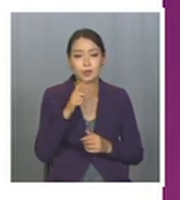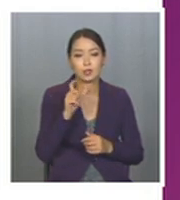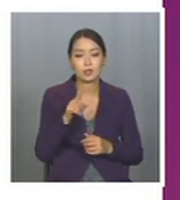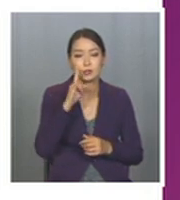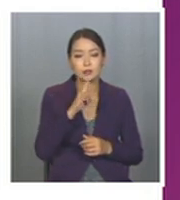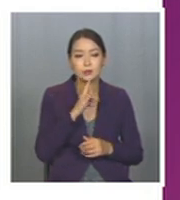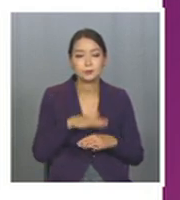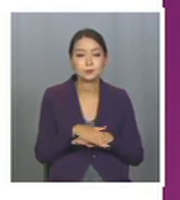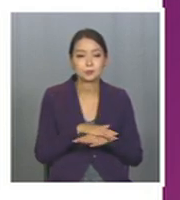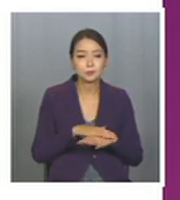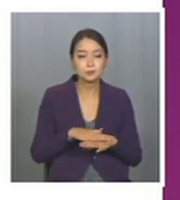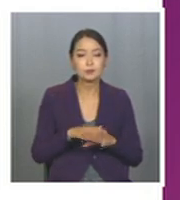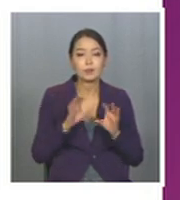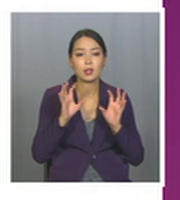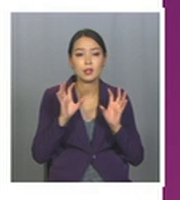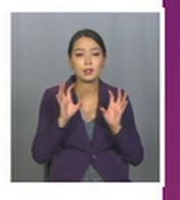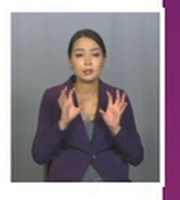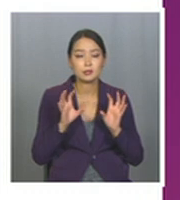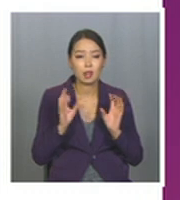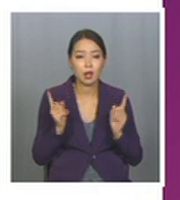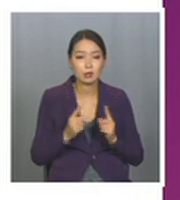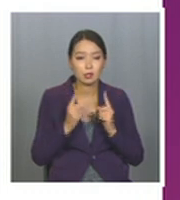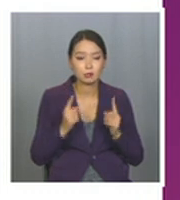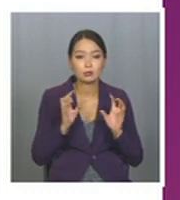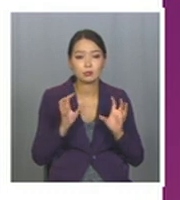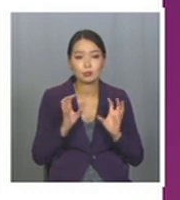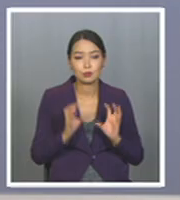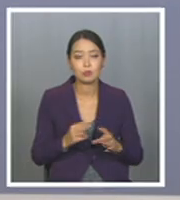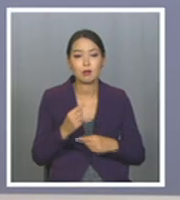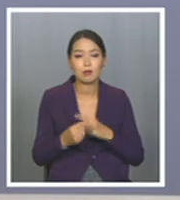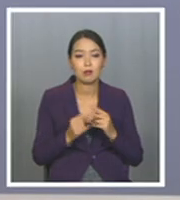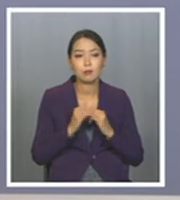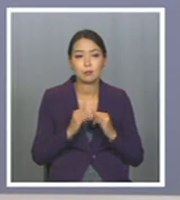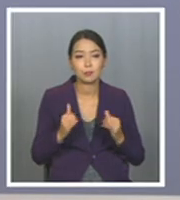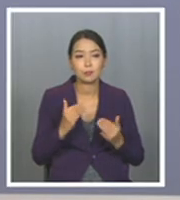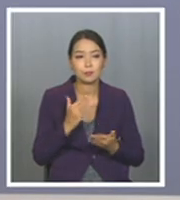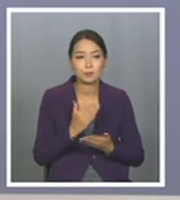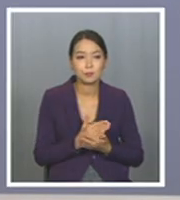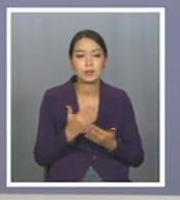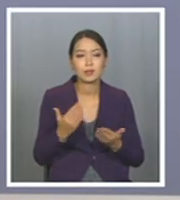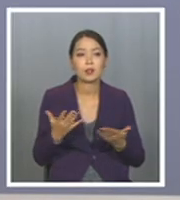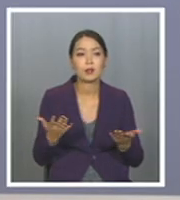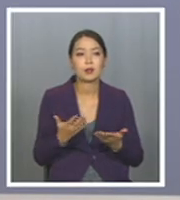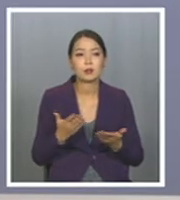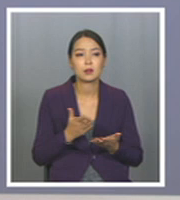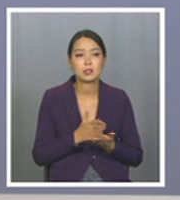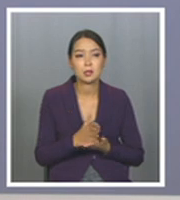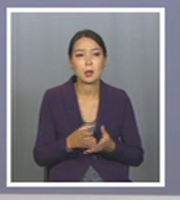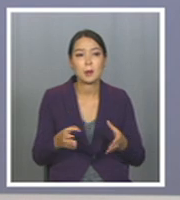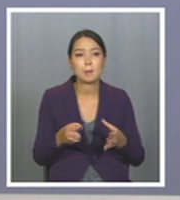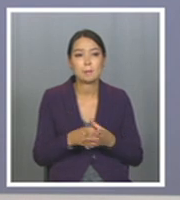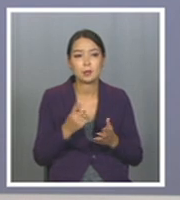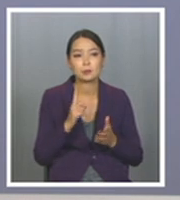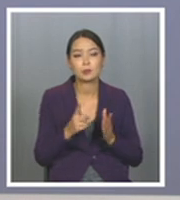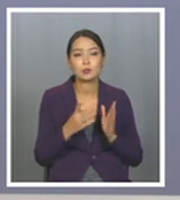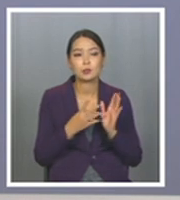дәстүрлі шаруашылық жүйе толықтай күйреді. Большевиктік партияның келесі негізгі бағыты партияның 1927